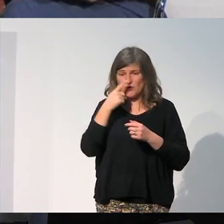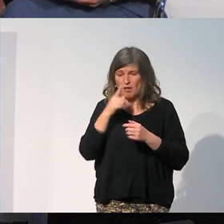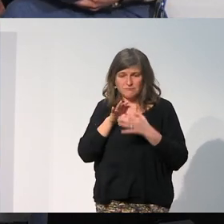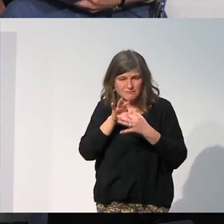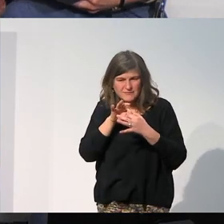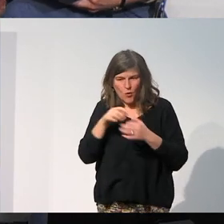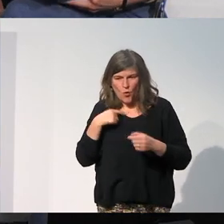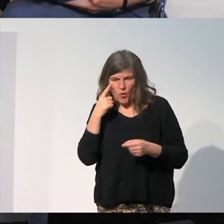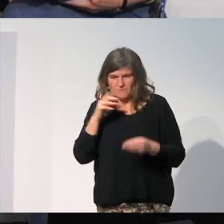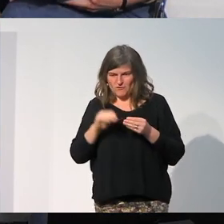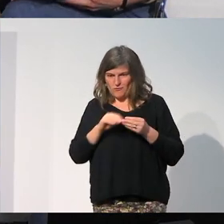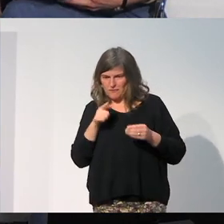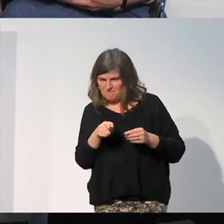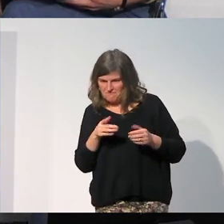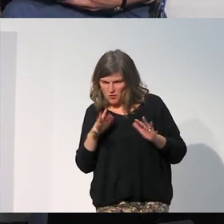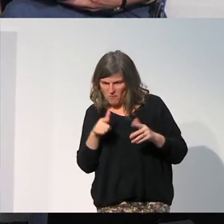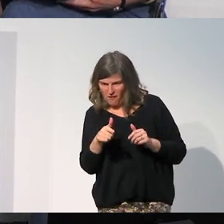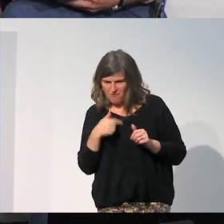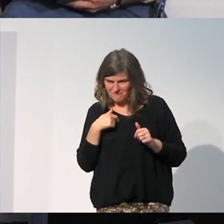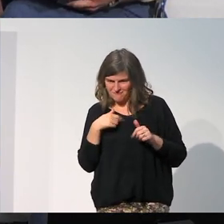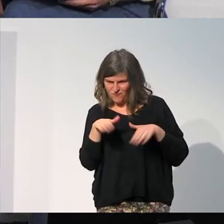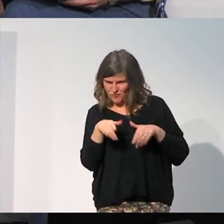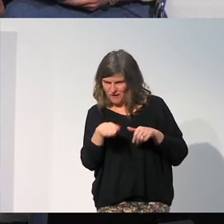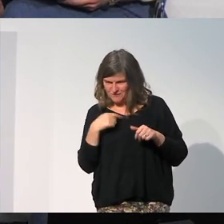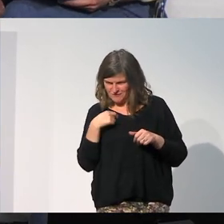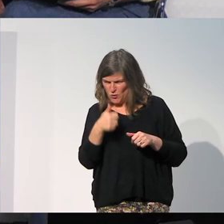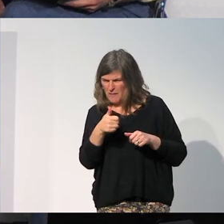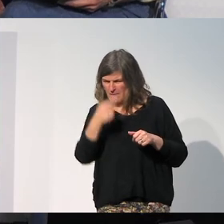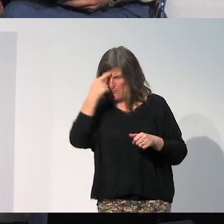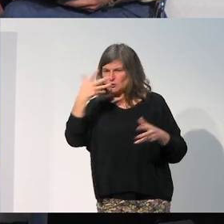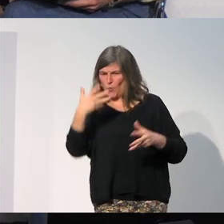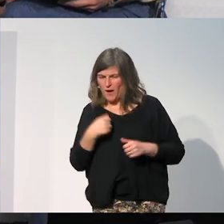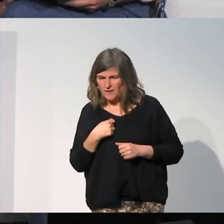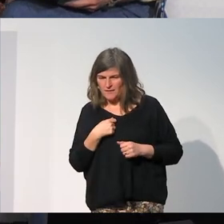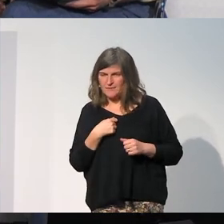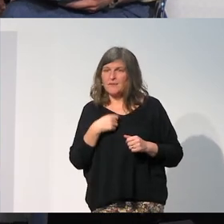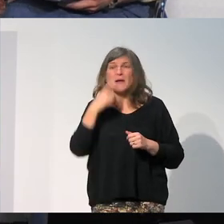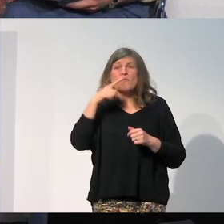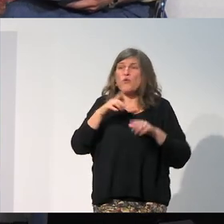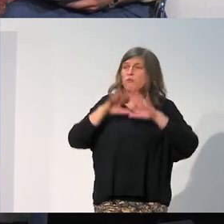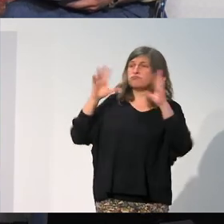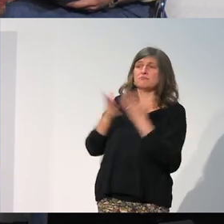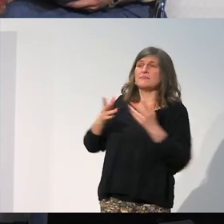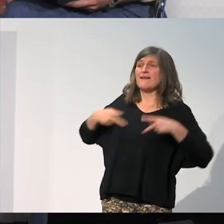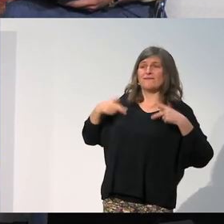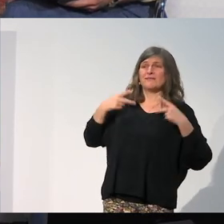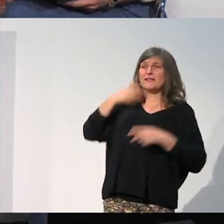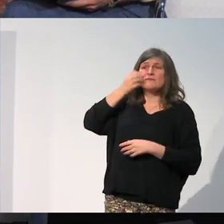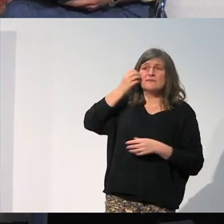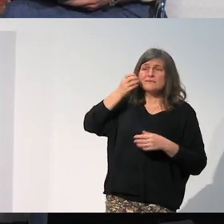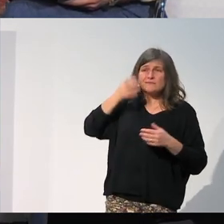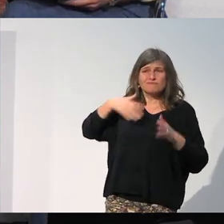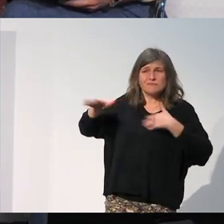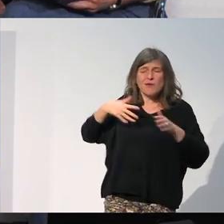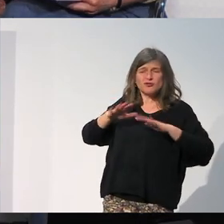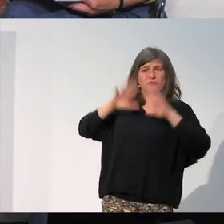quand on se demande trop ce qu'ils ont dans la tête, mais au fond, ça marche quand même très bien avec eux pour ce qu'on a à faire avec eux en général. Et c'est vraiment ça le plus important, c'est